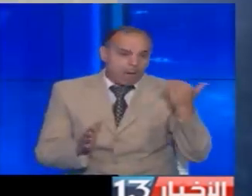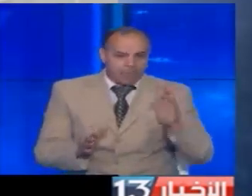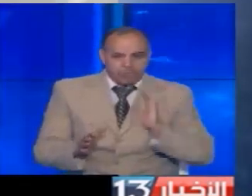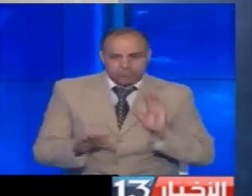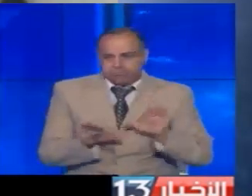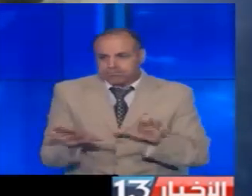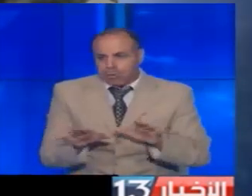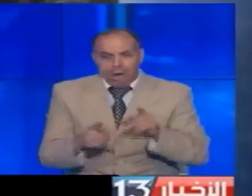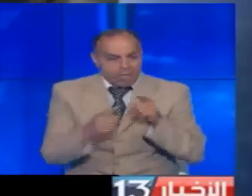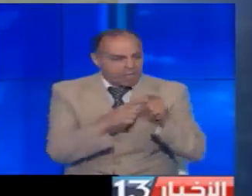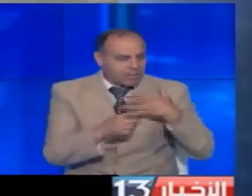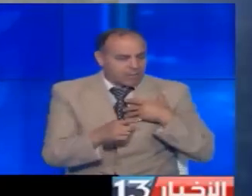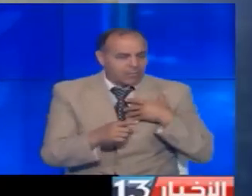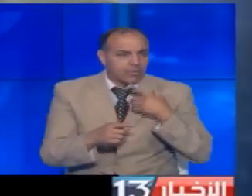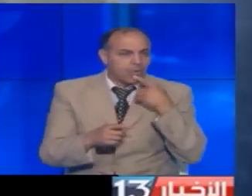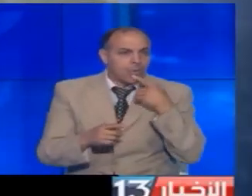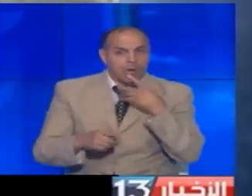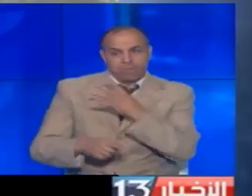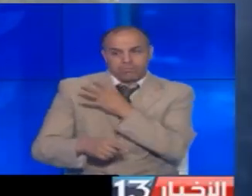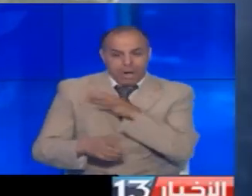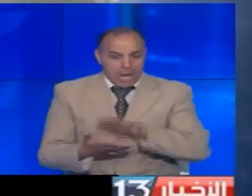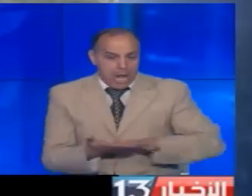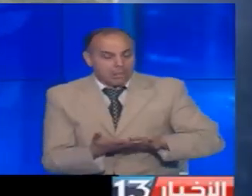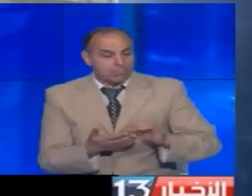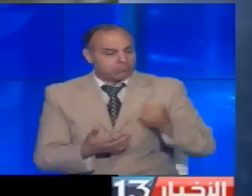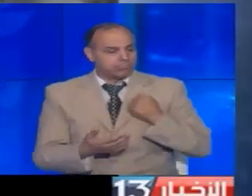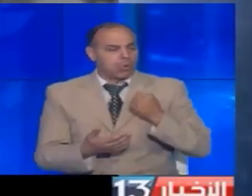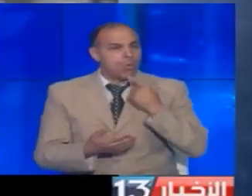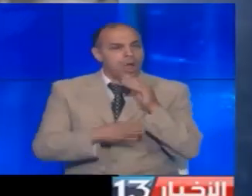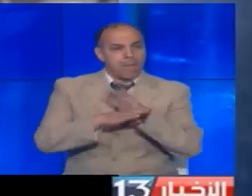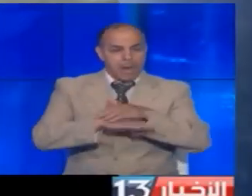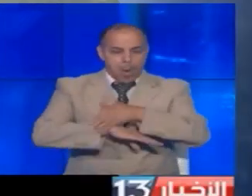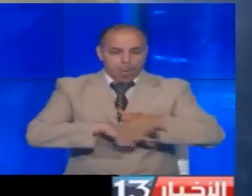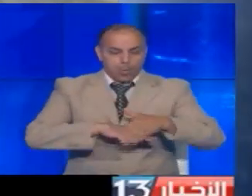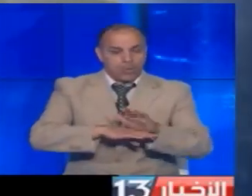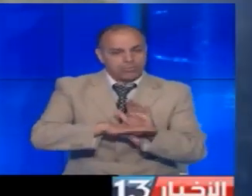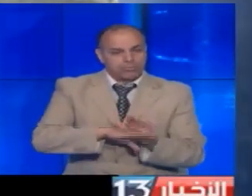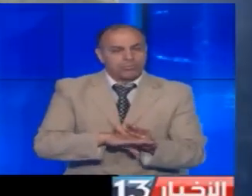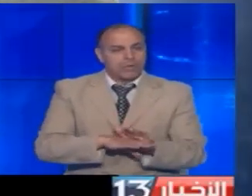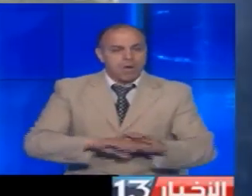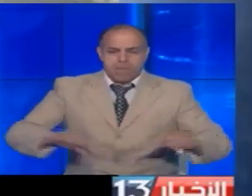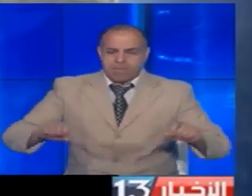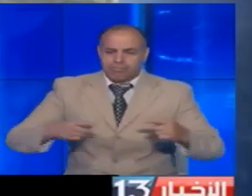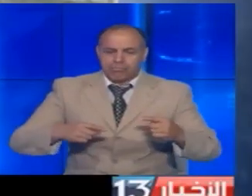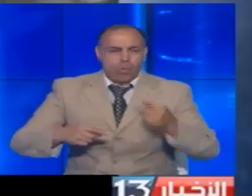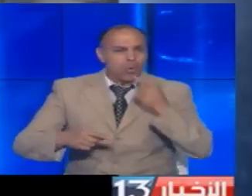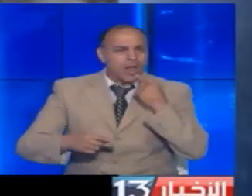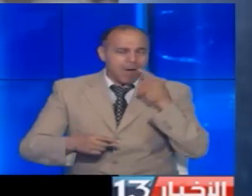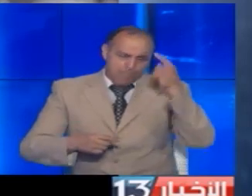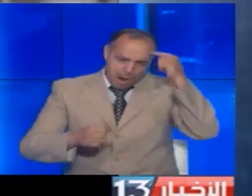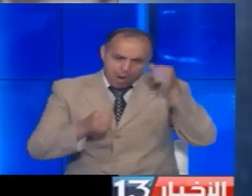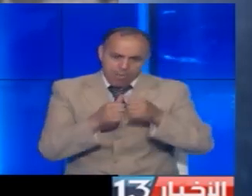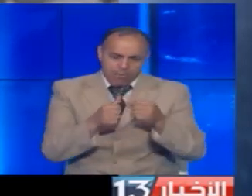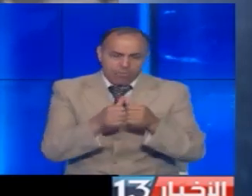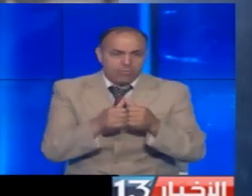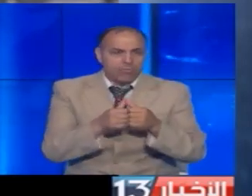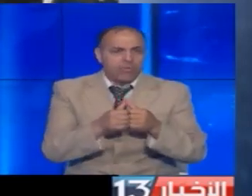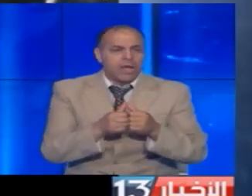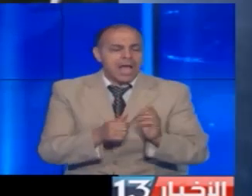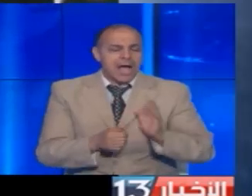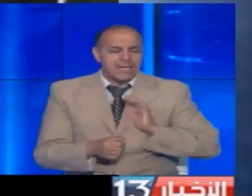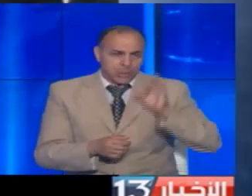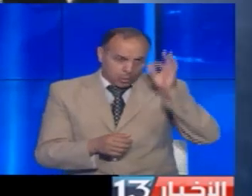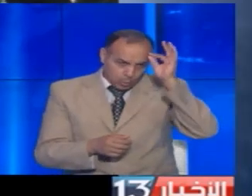وأنبل أغراضه، وهي السيادة على الأرض وتأمين الحدود. ما كانت معركة الجلاء الخالدة حين كتب الجيش